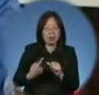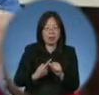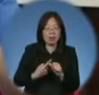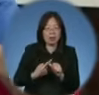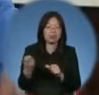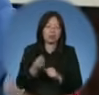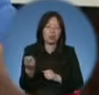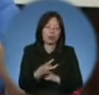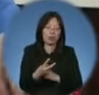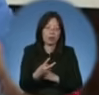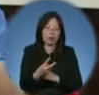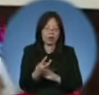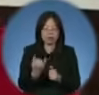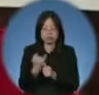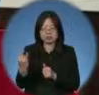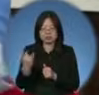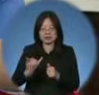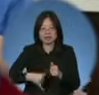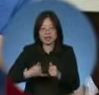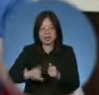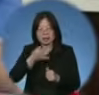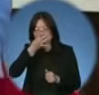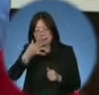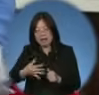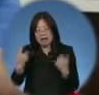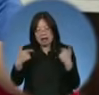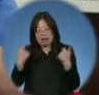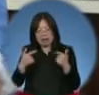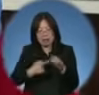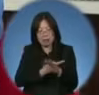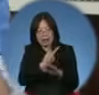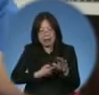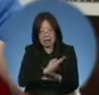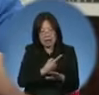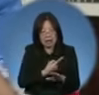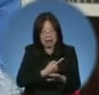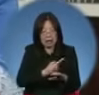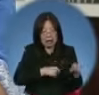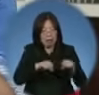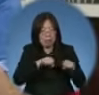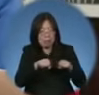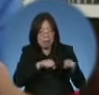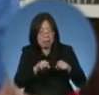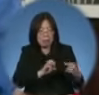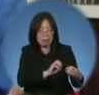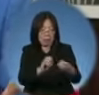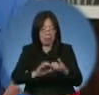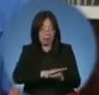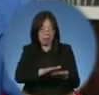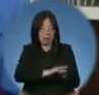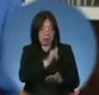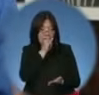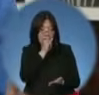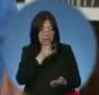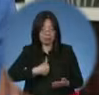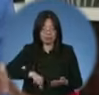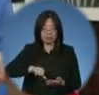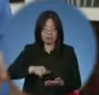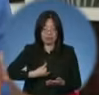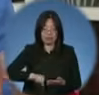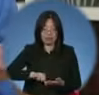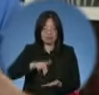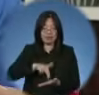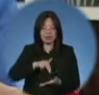부인은 내가 애들하고 힘들었을 때 당신은 맨날 회식하고 밖에 나지 않았느냐.